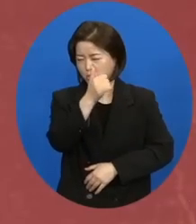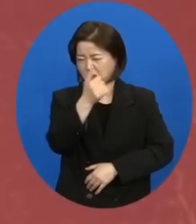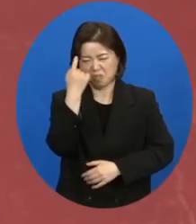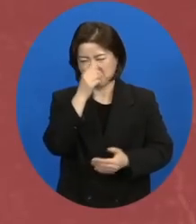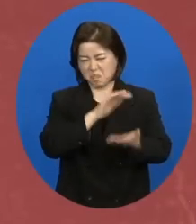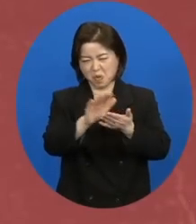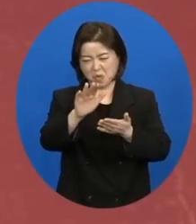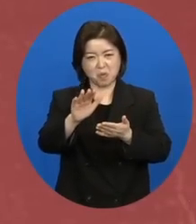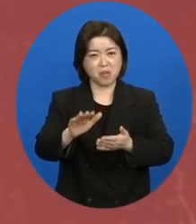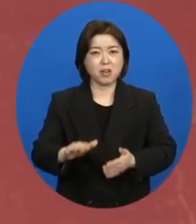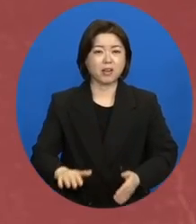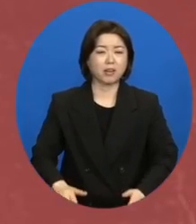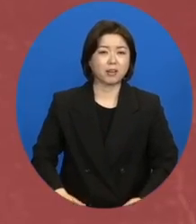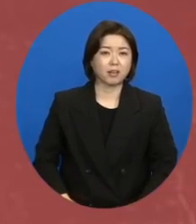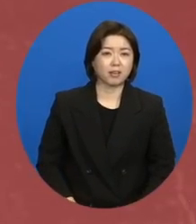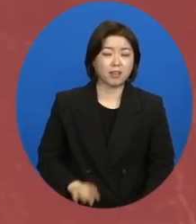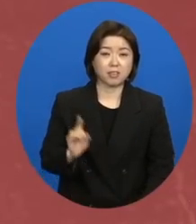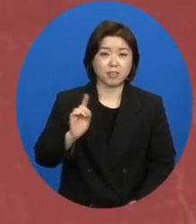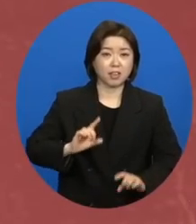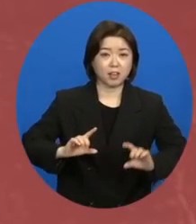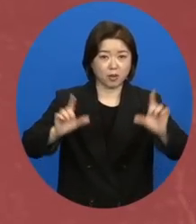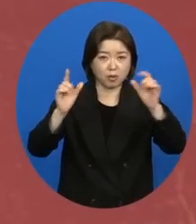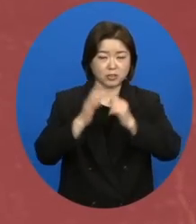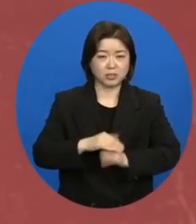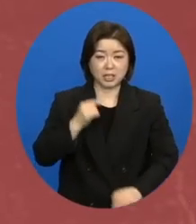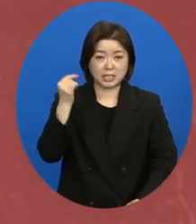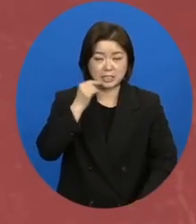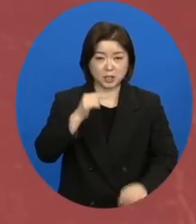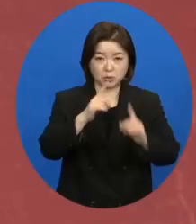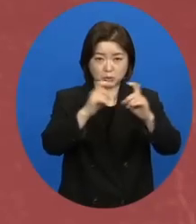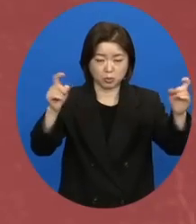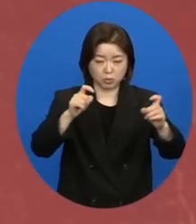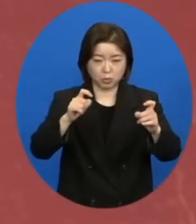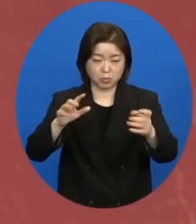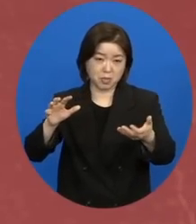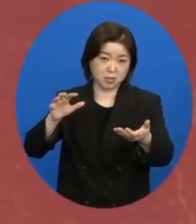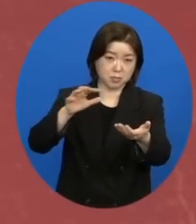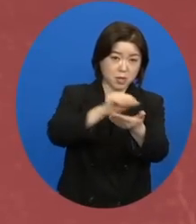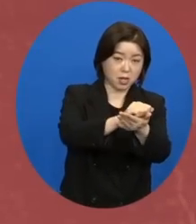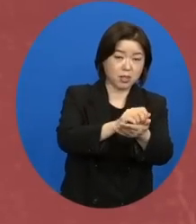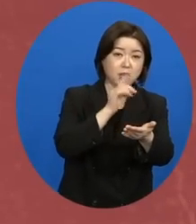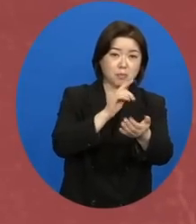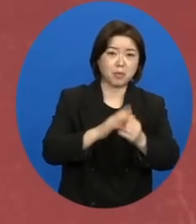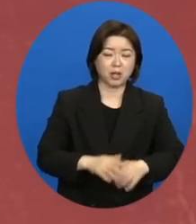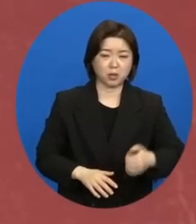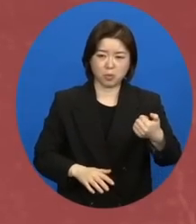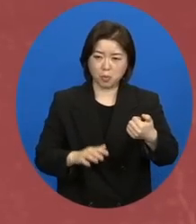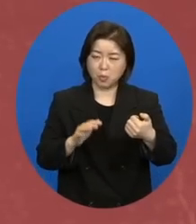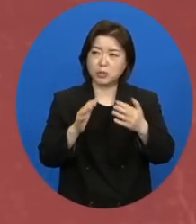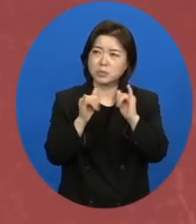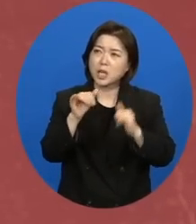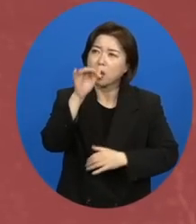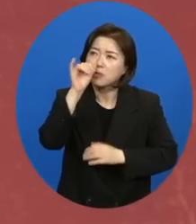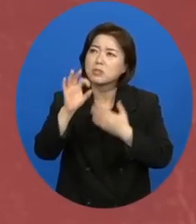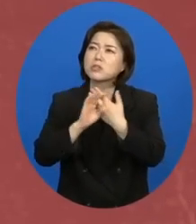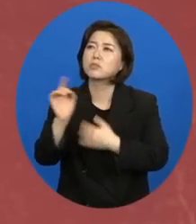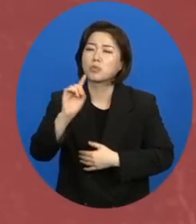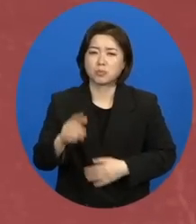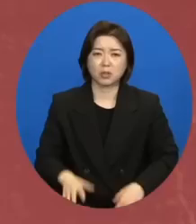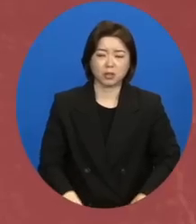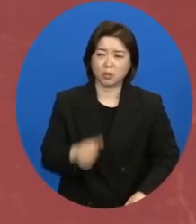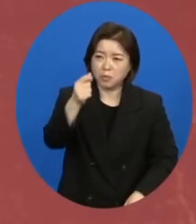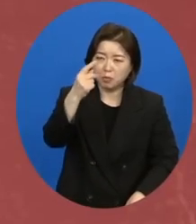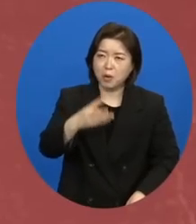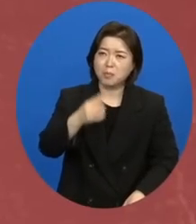있어요. 그런데 어느 날 소돔과 고모라를 친다고 할 때 50명이 있으면요,